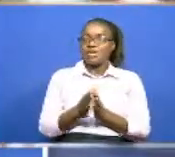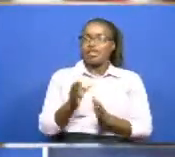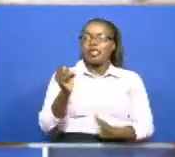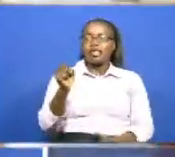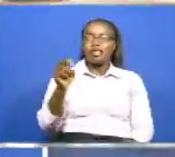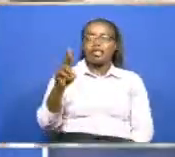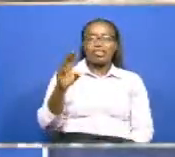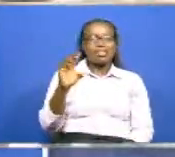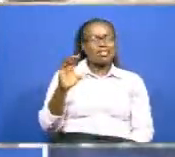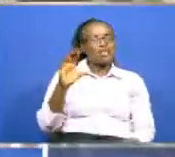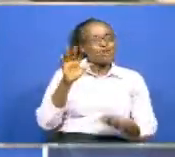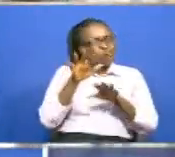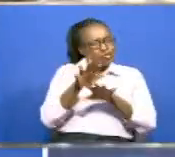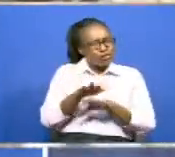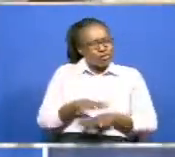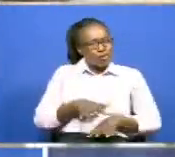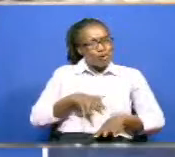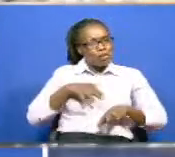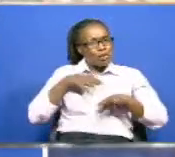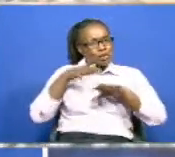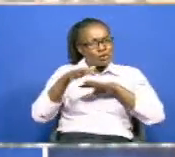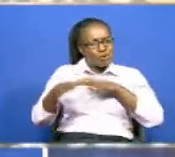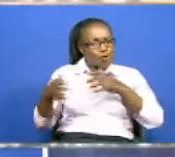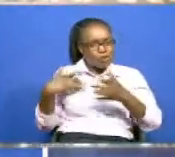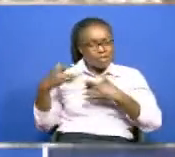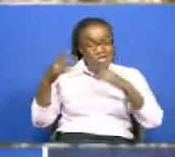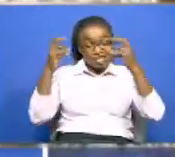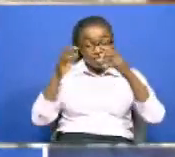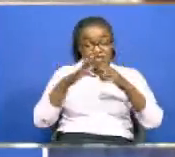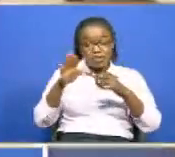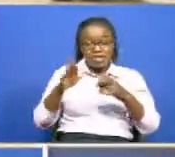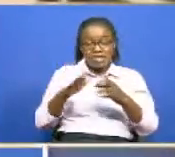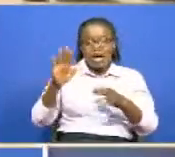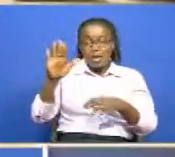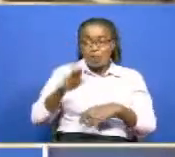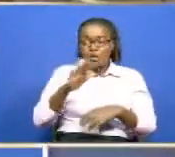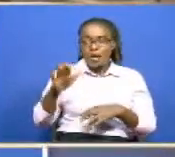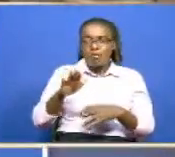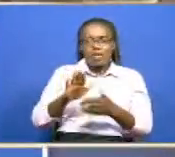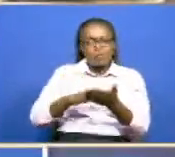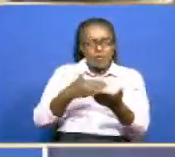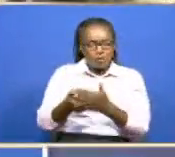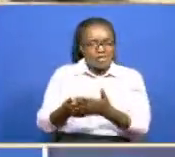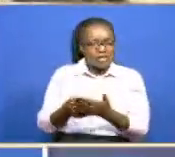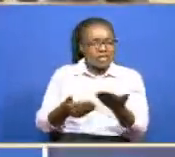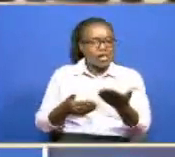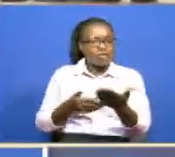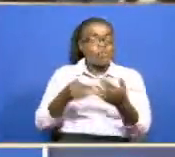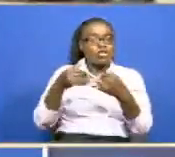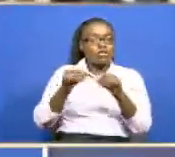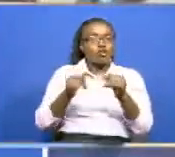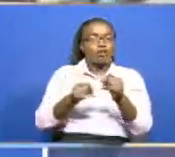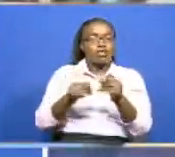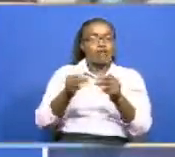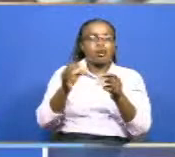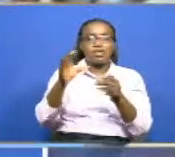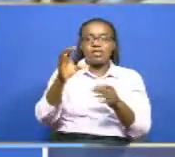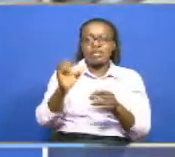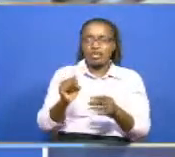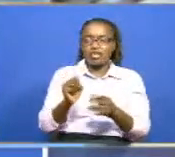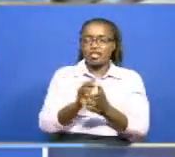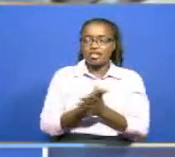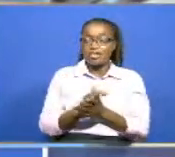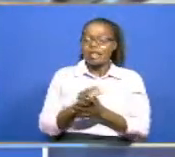kwa kujikokota kuhusiana na swala hilo licha ya bunge kuidhinisha mapendekezo ya bajeti ili yatekelezwe na Wizara ya Fedha.